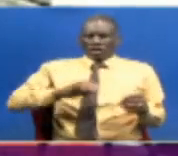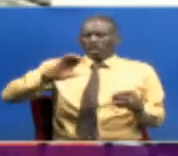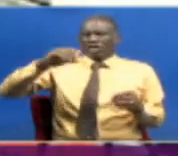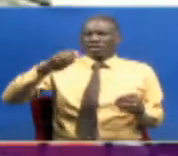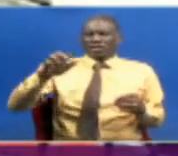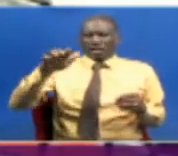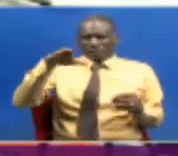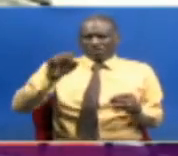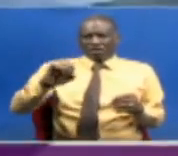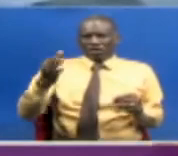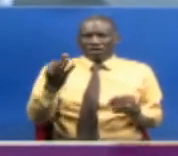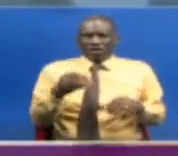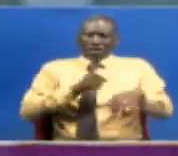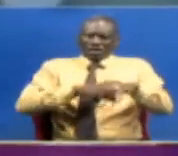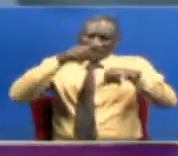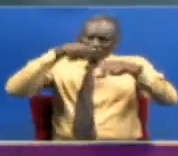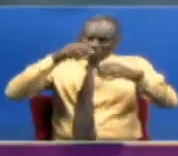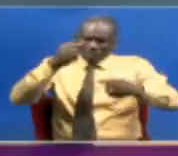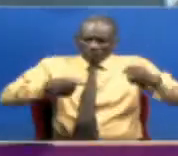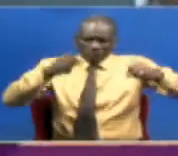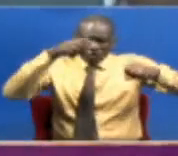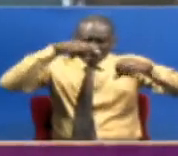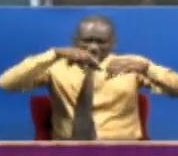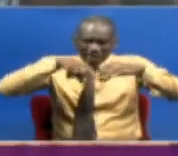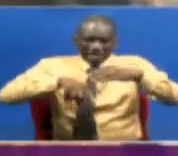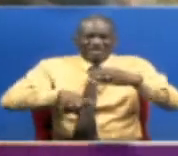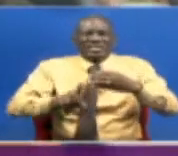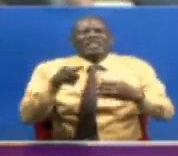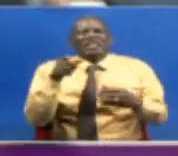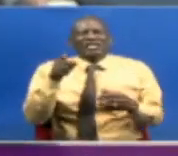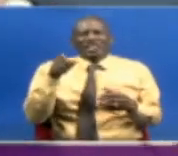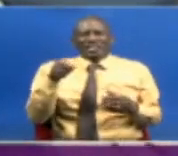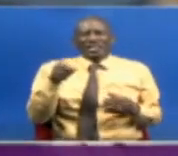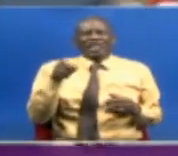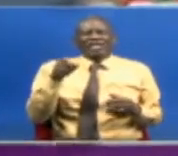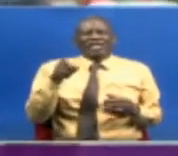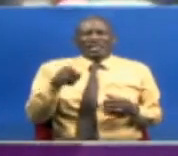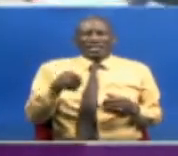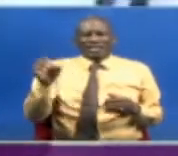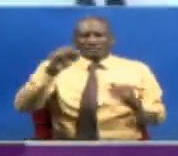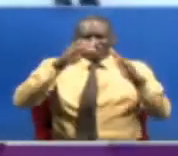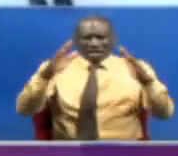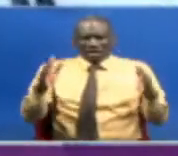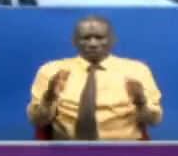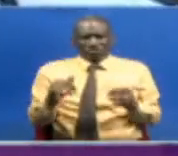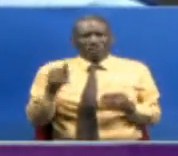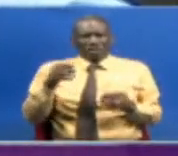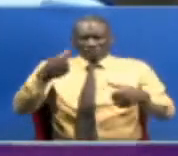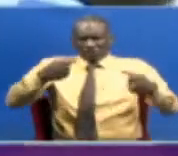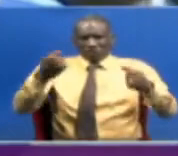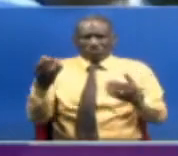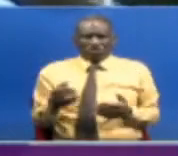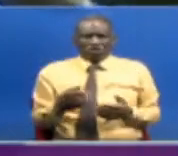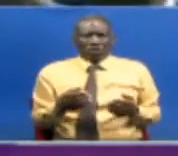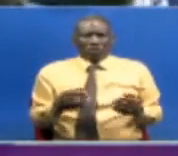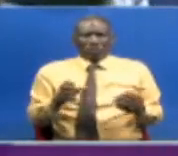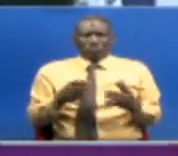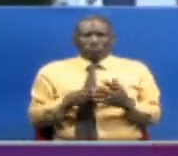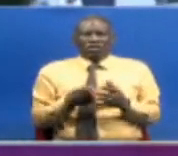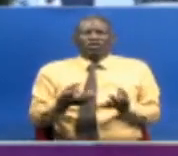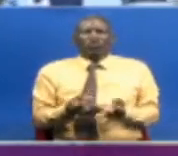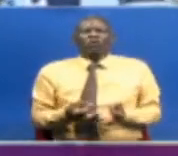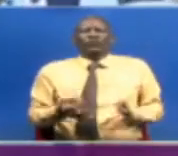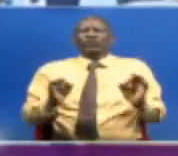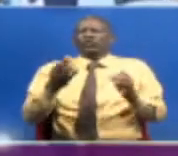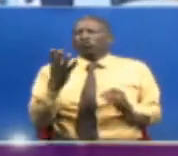Lilipokuwa likiingia ikulu, gari lao aina ya Land Rover Discovery 4 lenye rangi ya samawati ya kina ilikuanza rasmi siku nne